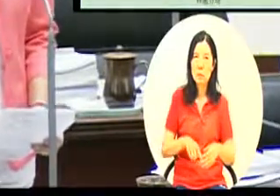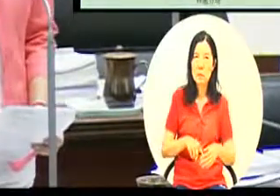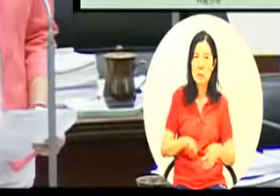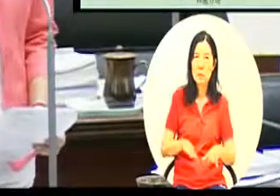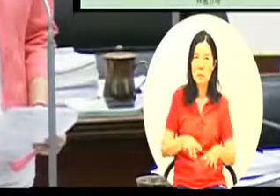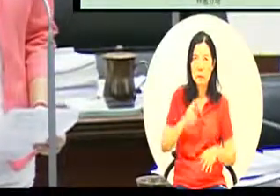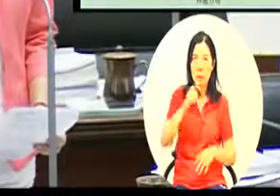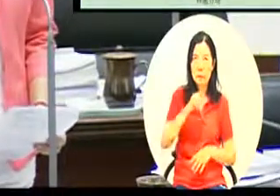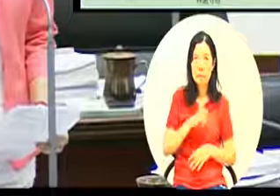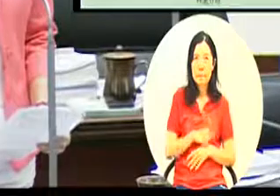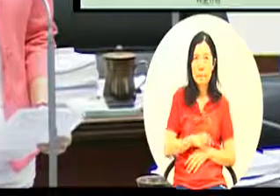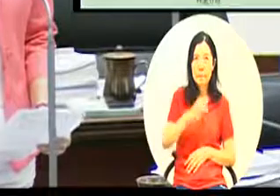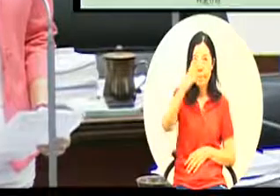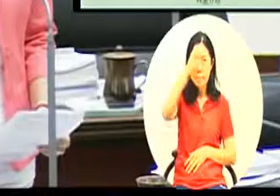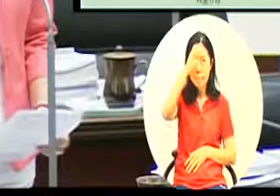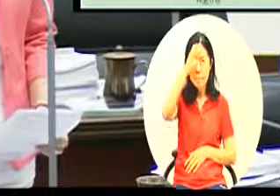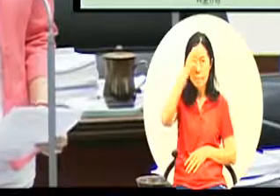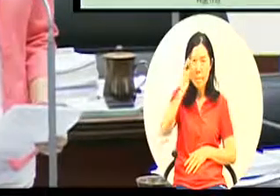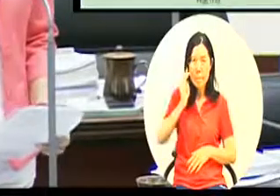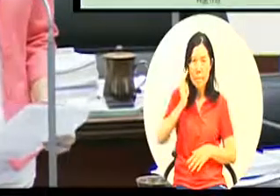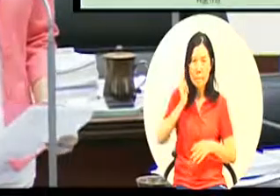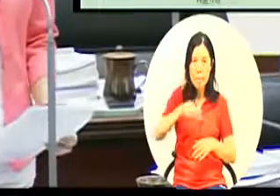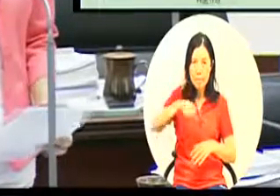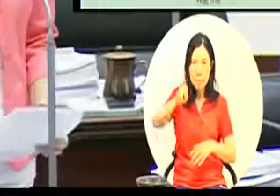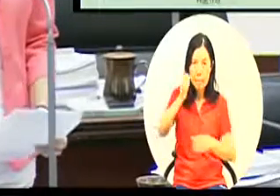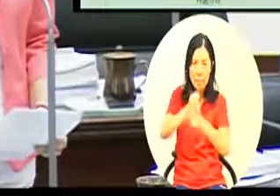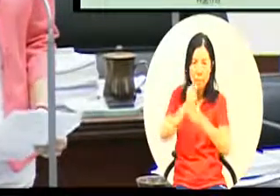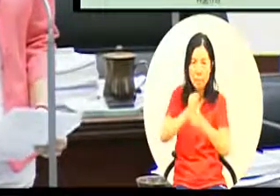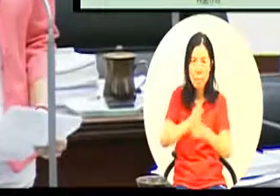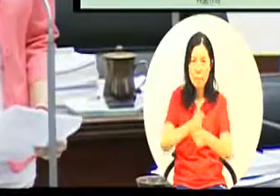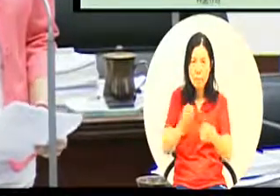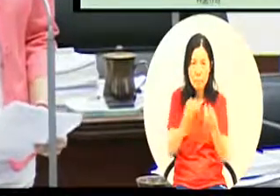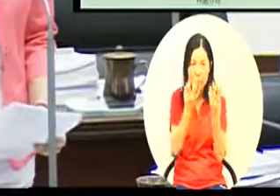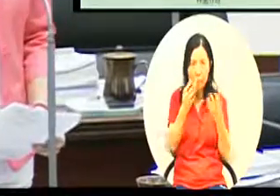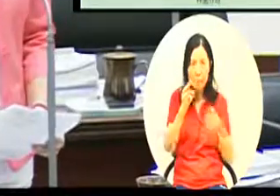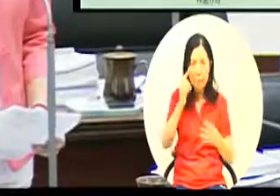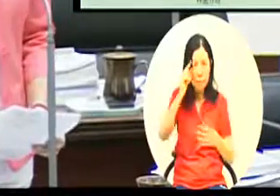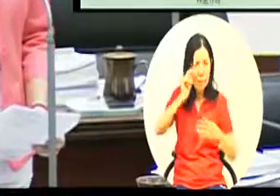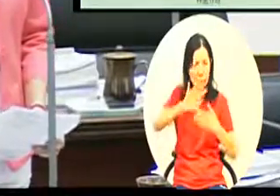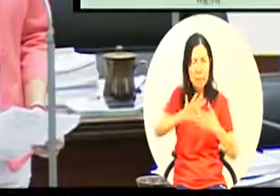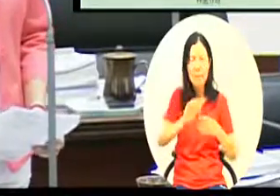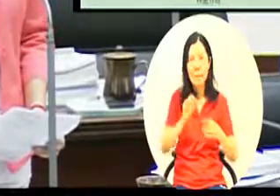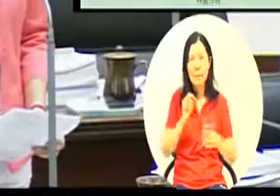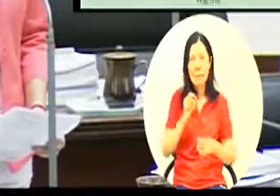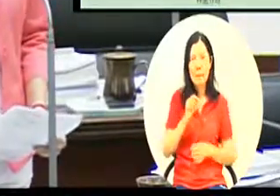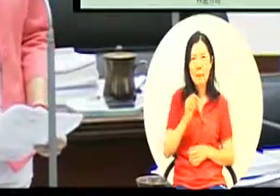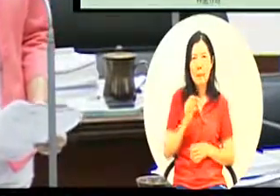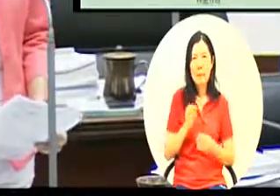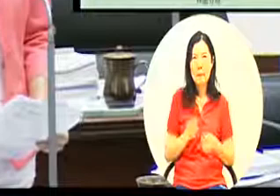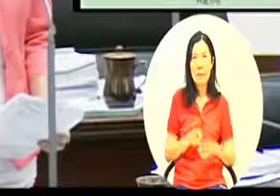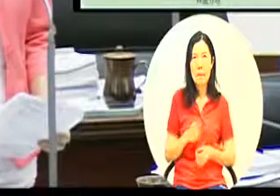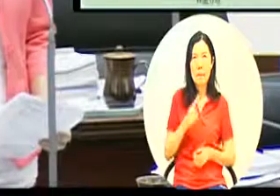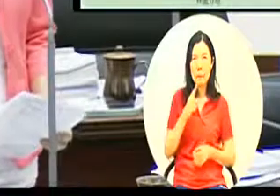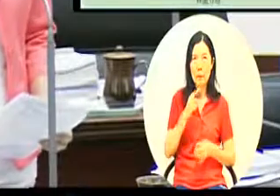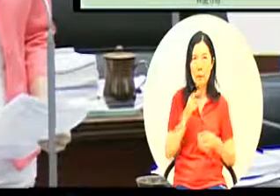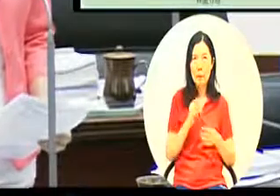说在远景的执勤的时候发生任何的意外哦，这个是也是对我们也